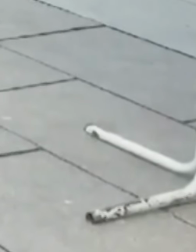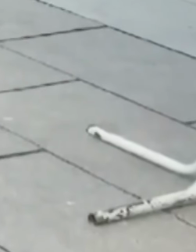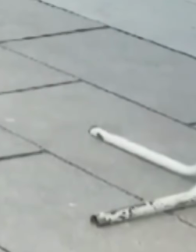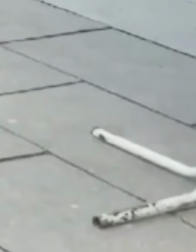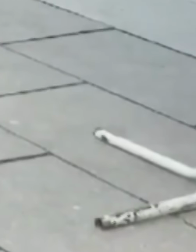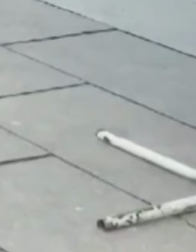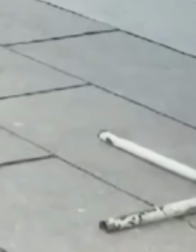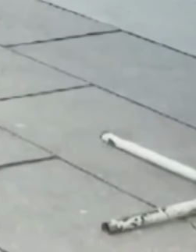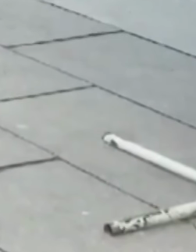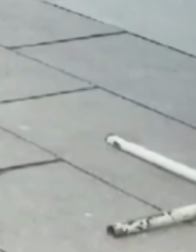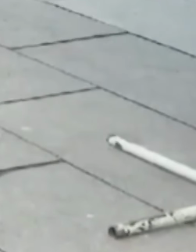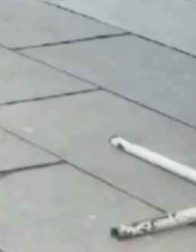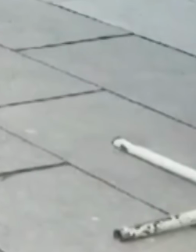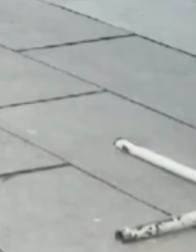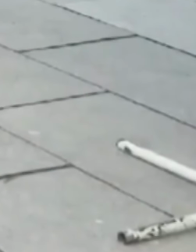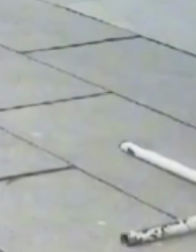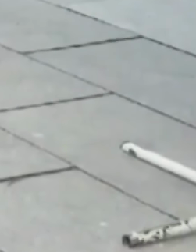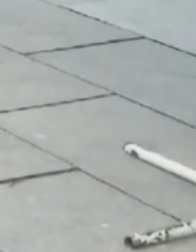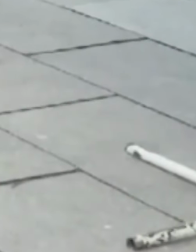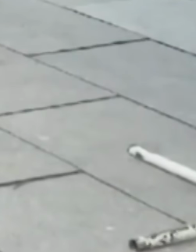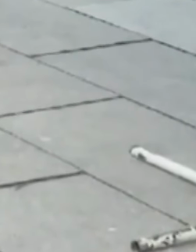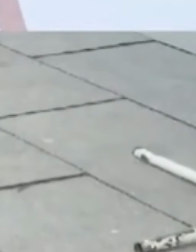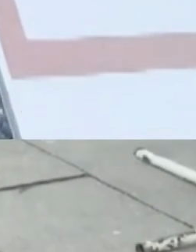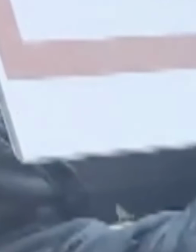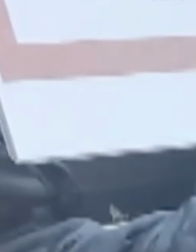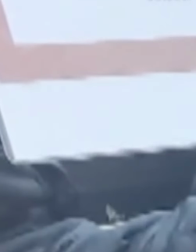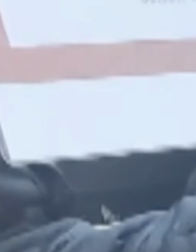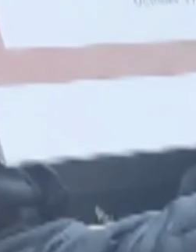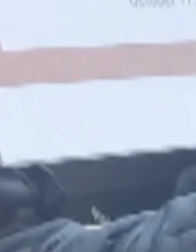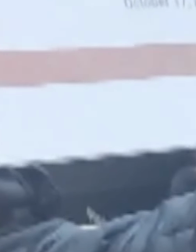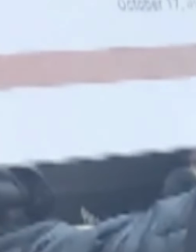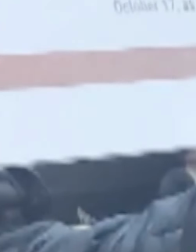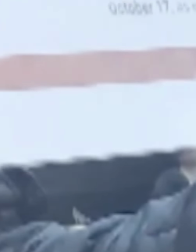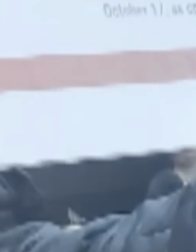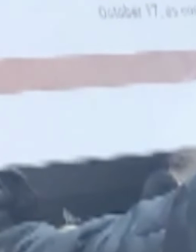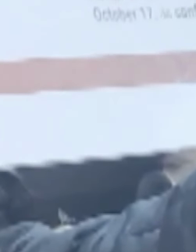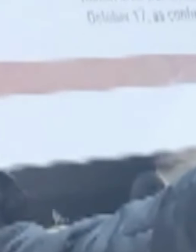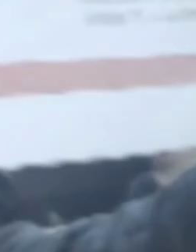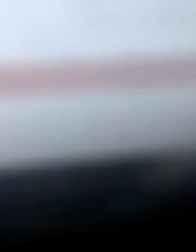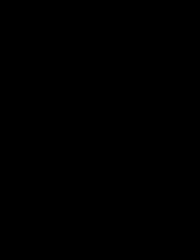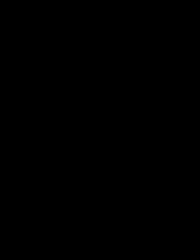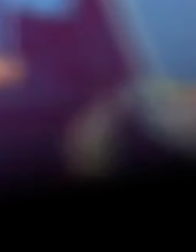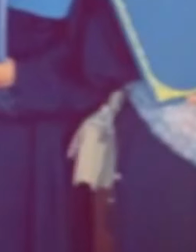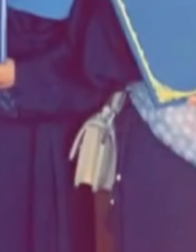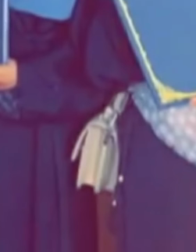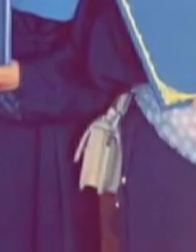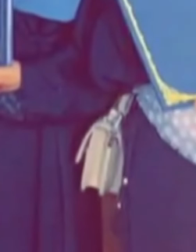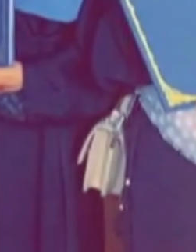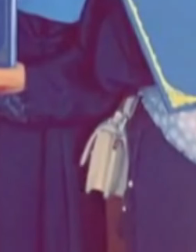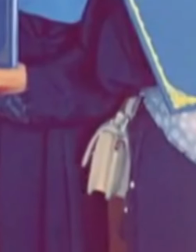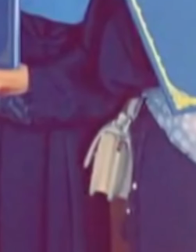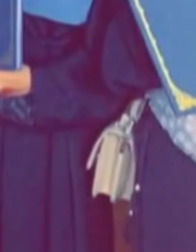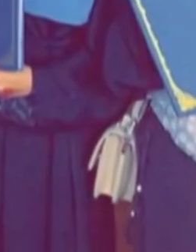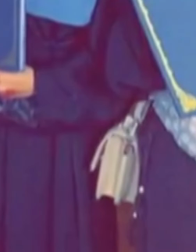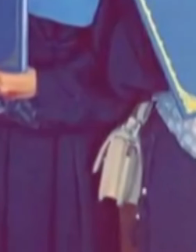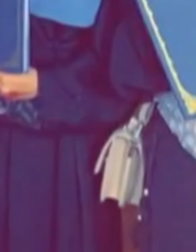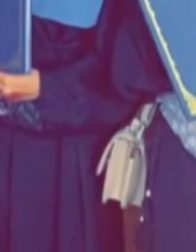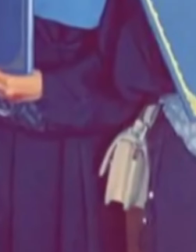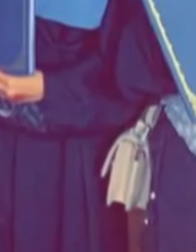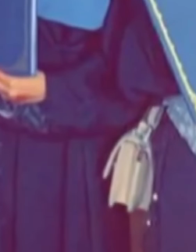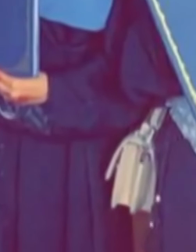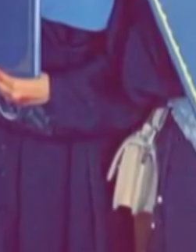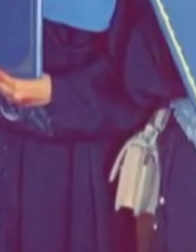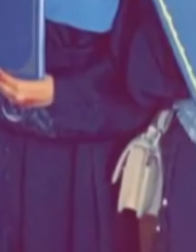Ich trage deshalb dieses Kopftuch, weil erinnere mich, meine Frauen, die sie für mich Handwerk,